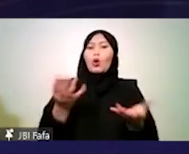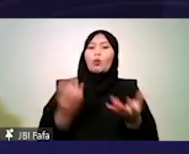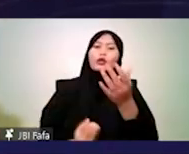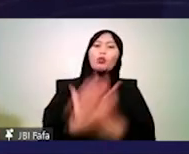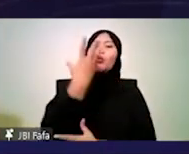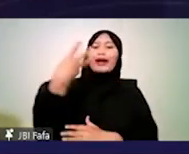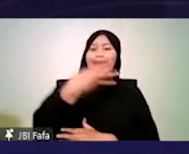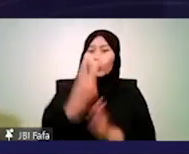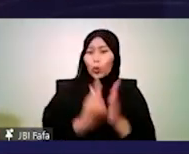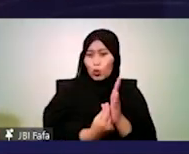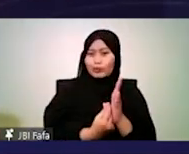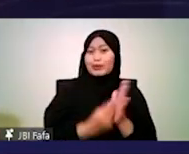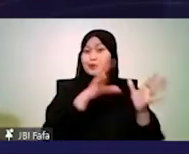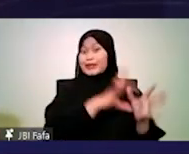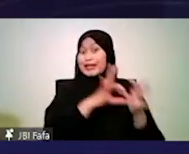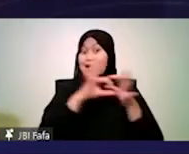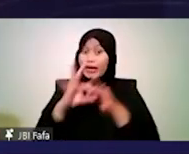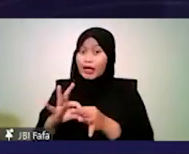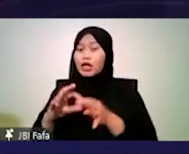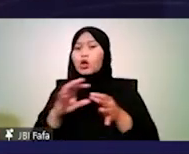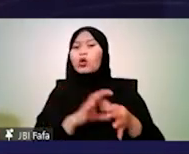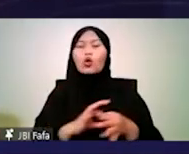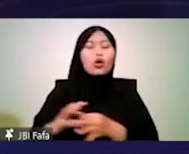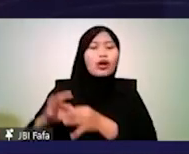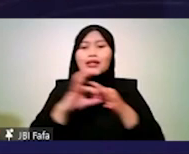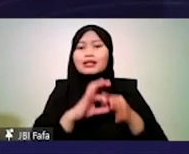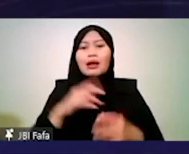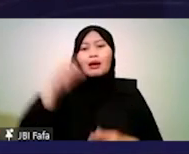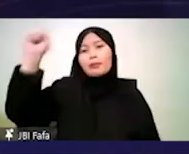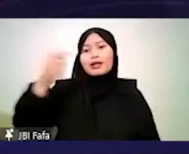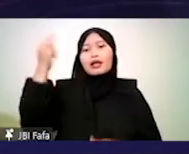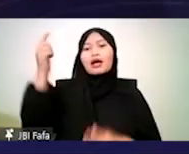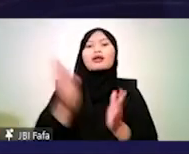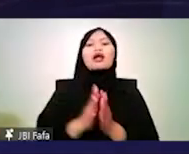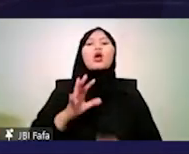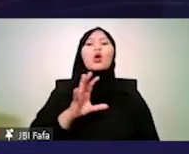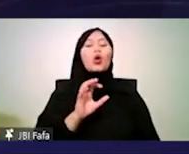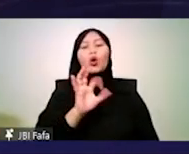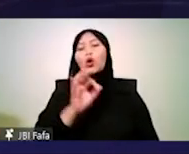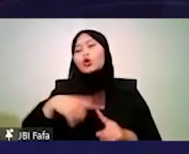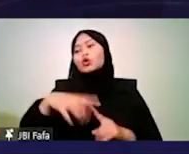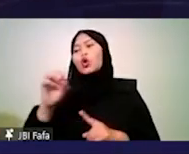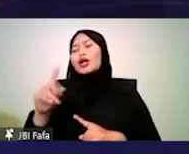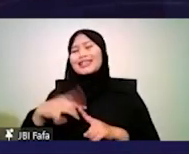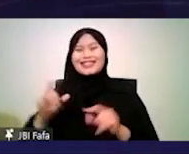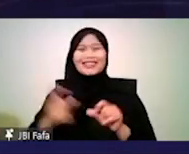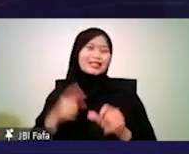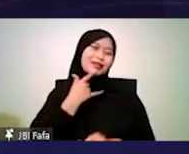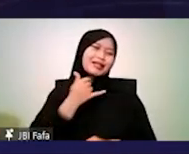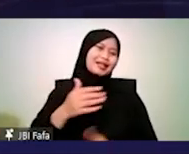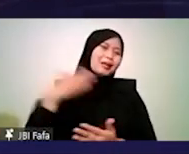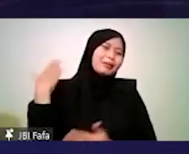ekonomi bersinergi berkoordinasi dengan pemerintah dan otoritas terkait Bagaimana menjaga